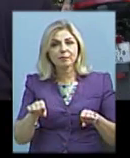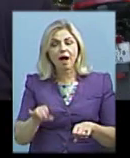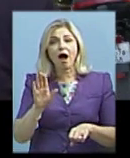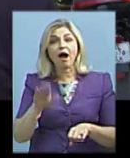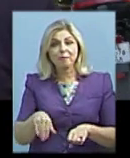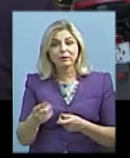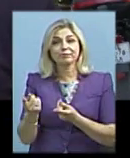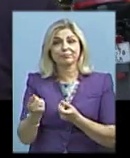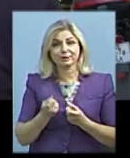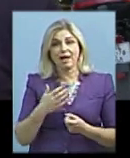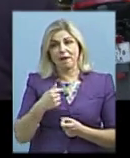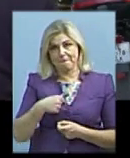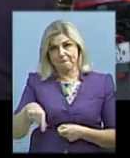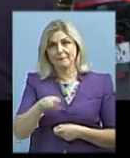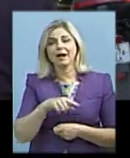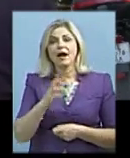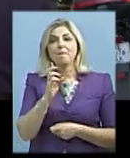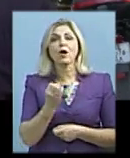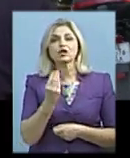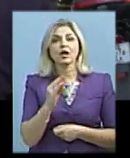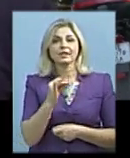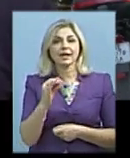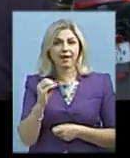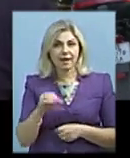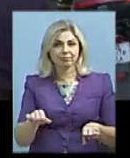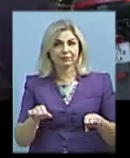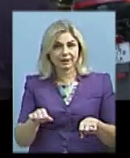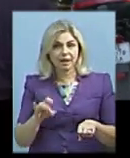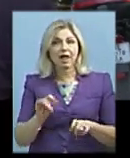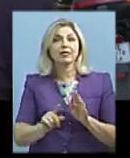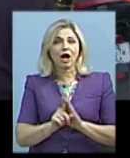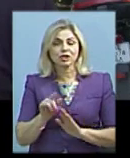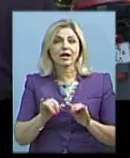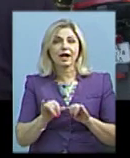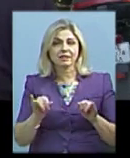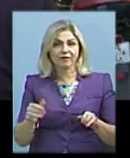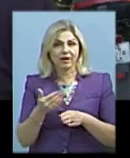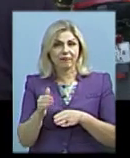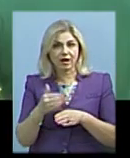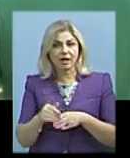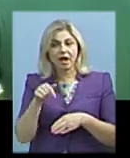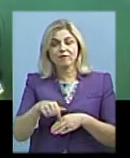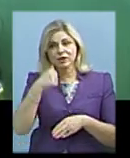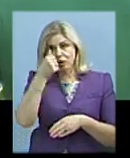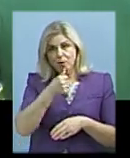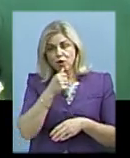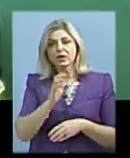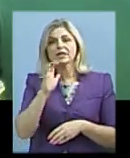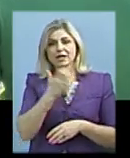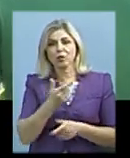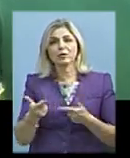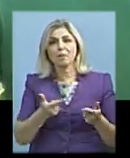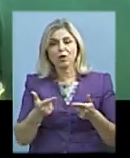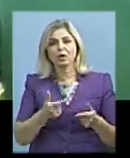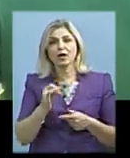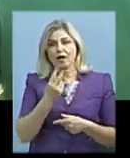баштанські мотоциклісти, ось, і почали його розвивати потихеньку. В цьому році вже більш серйозна підготовка проведена. Ви бачите,